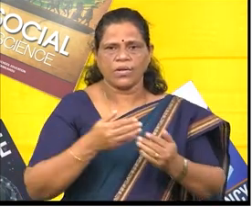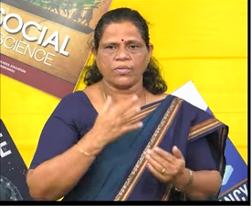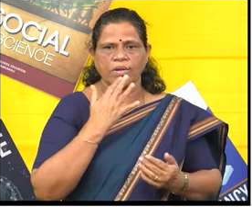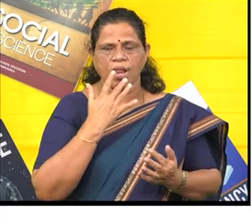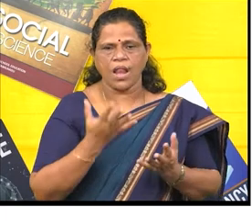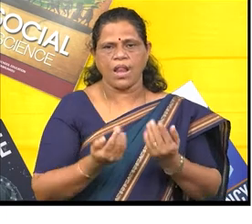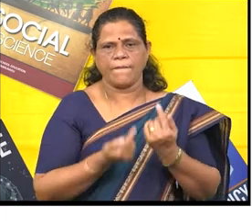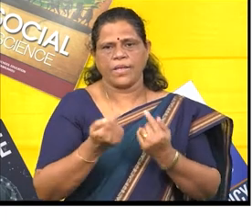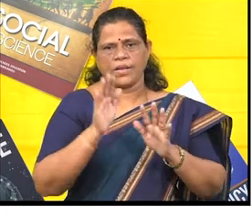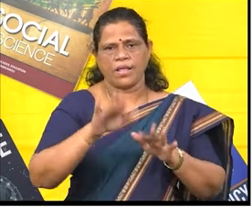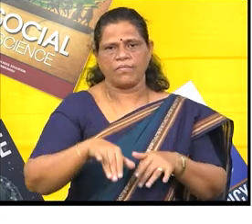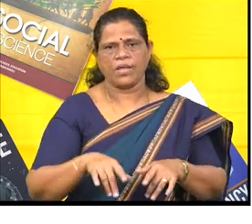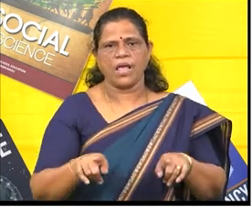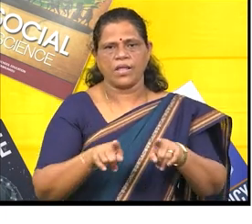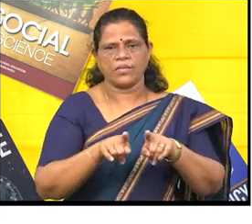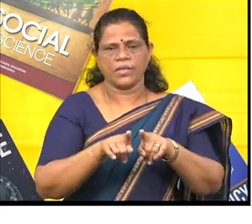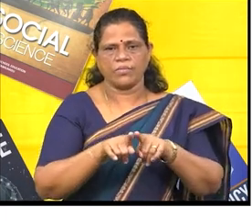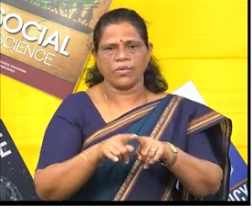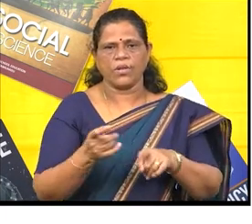இருக்குது. அதே போல்